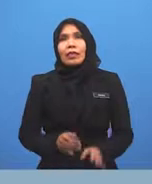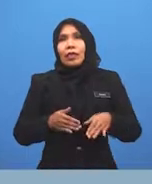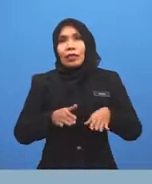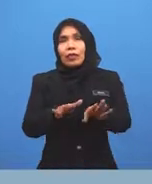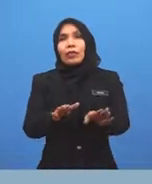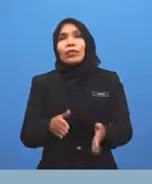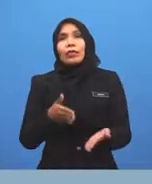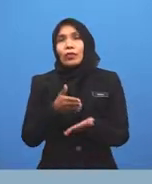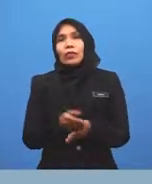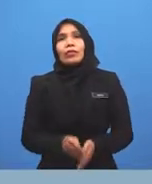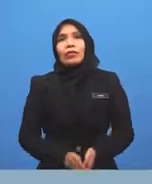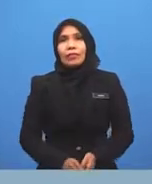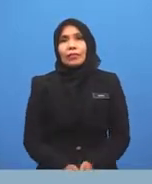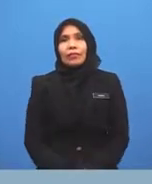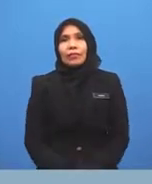ini.